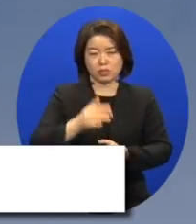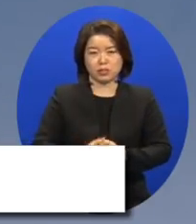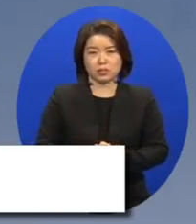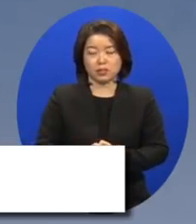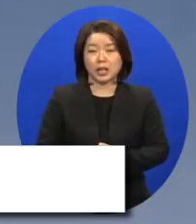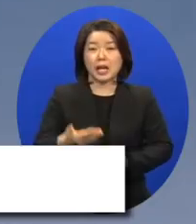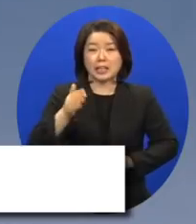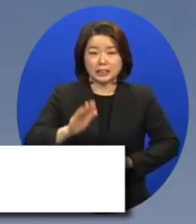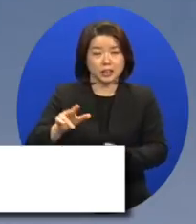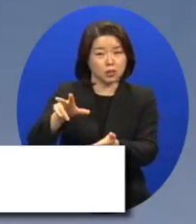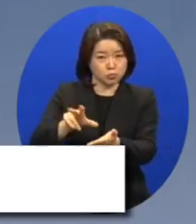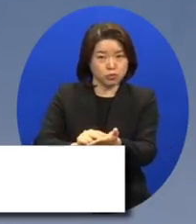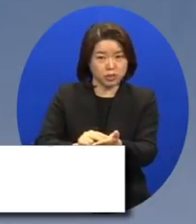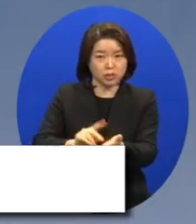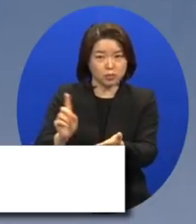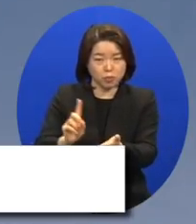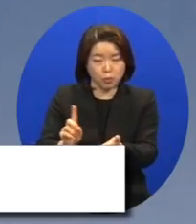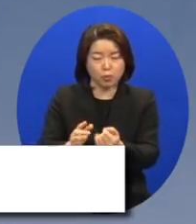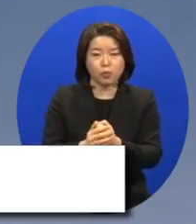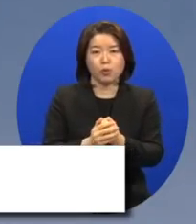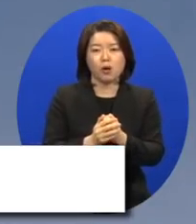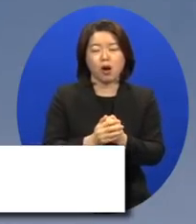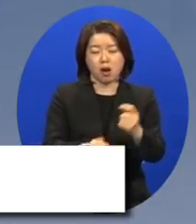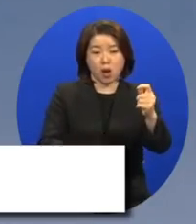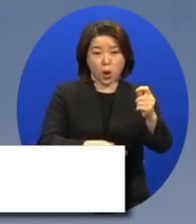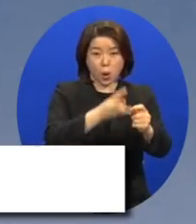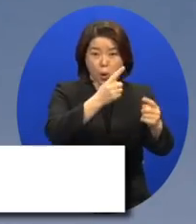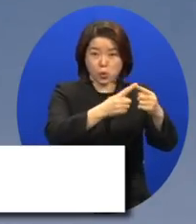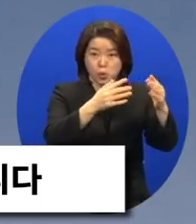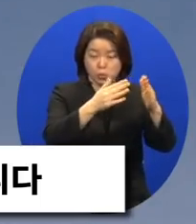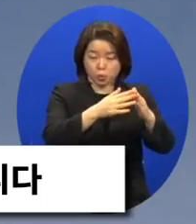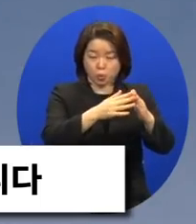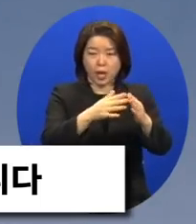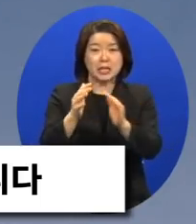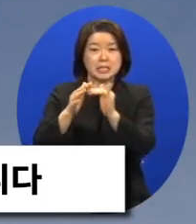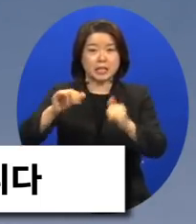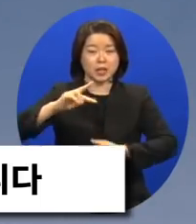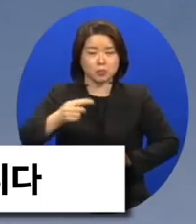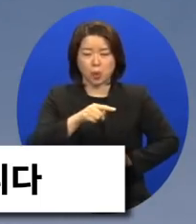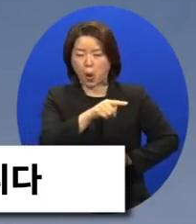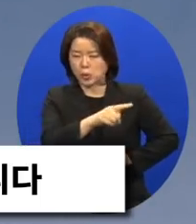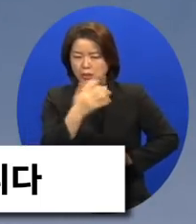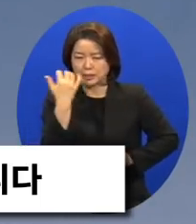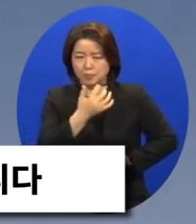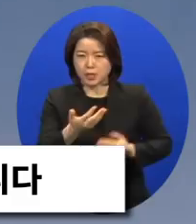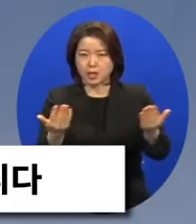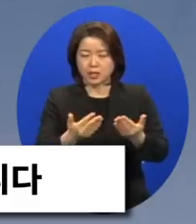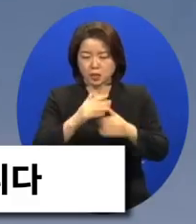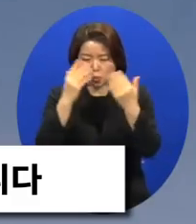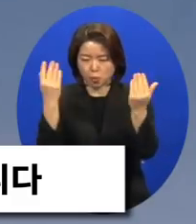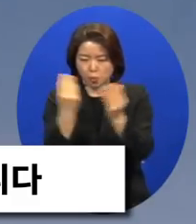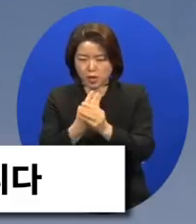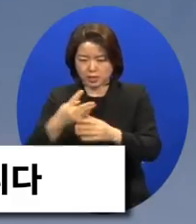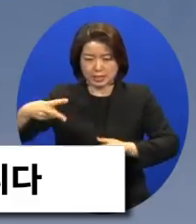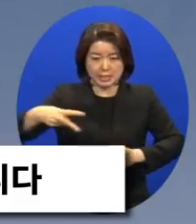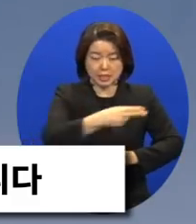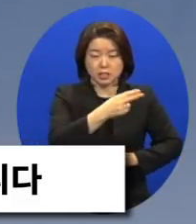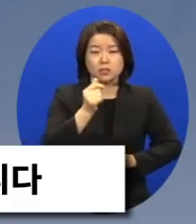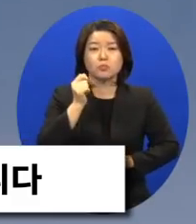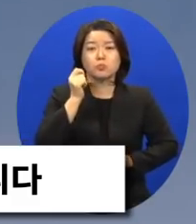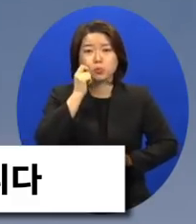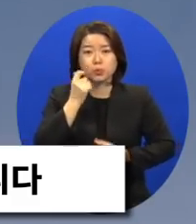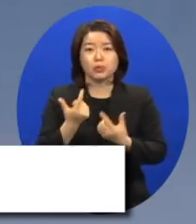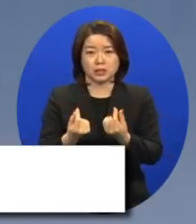그럼 문제는 고린도 교회 교인들 조차도 그런 음란한 일을 완전히 청산하지 않고 있었다는